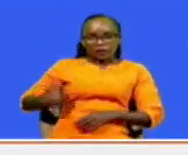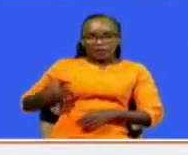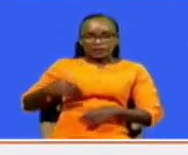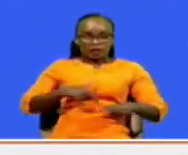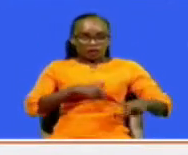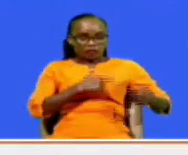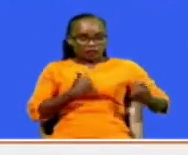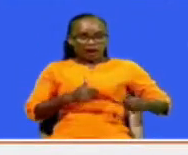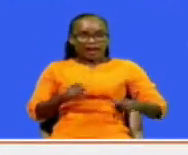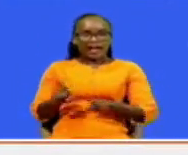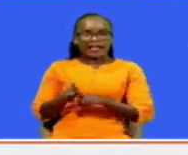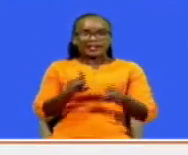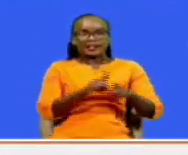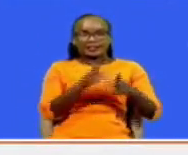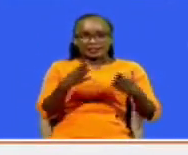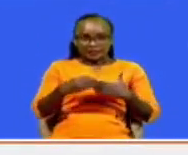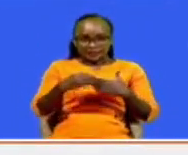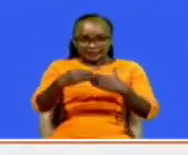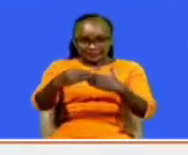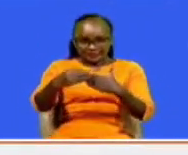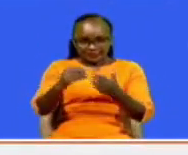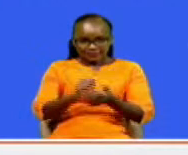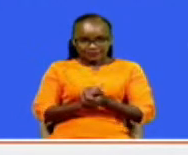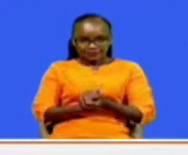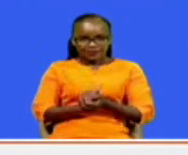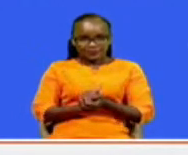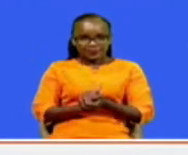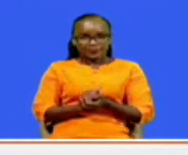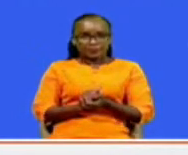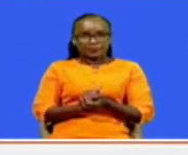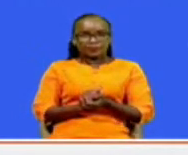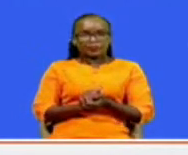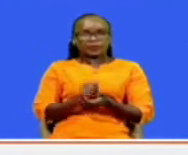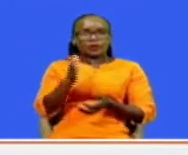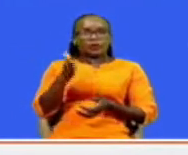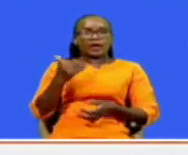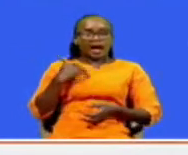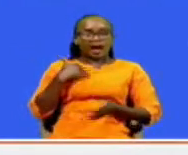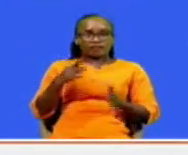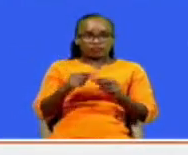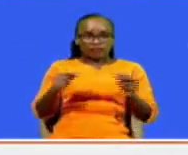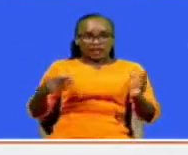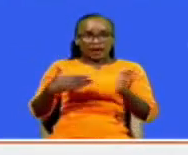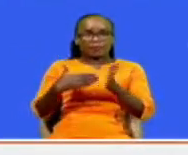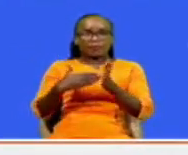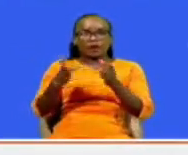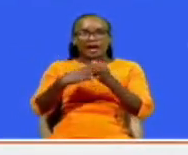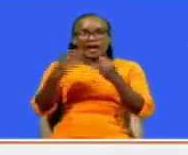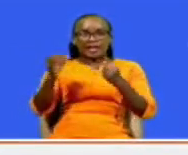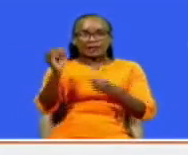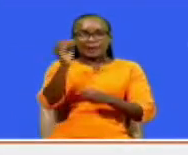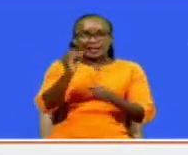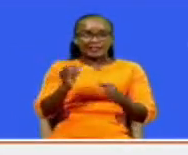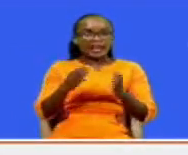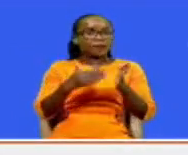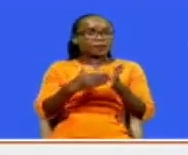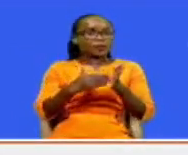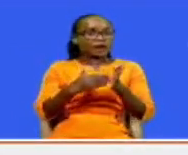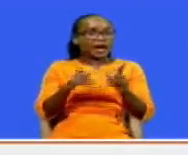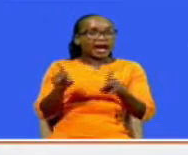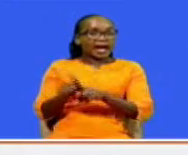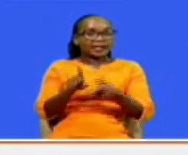moyo ndiye anayeongoza shughuli nzima. Here is 95 to 99% block here, 90% block here. Nia